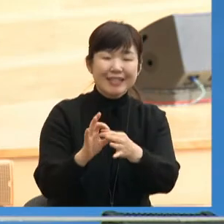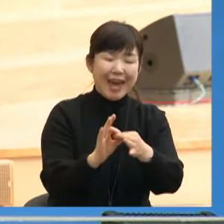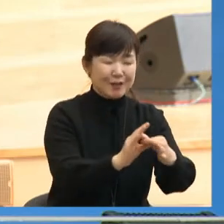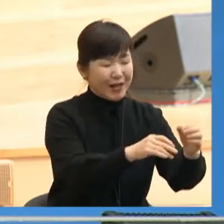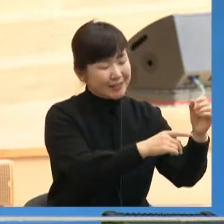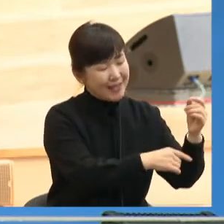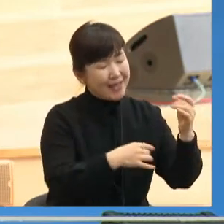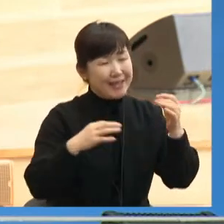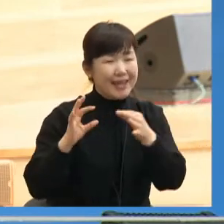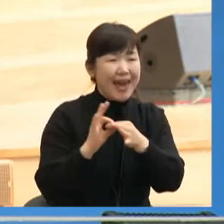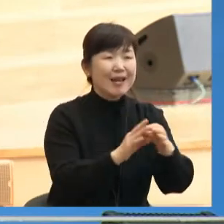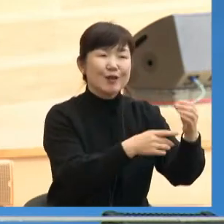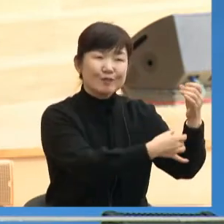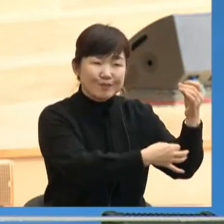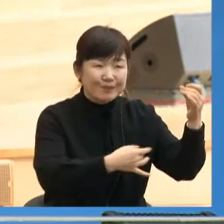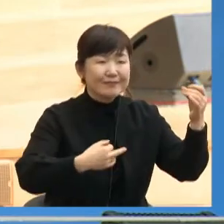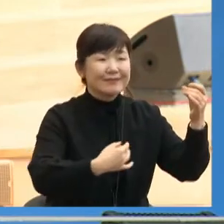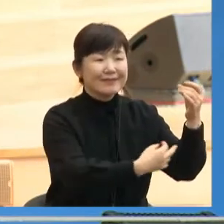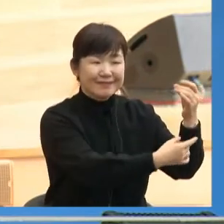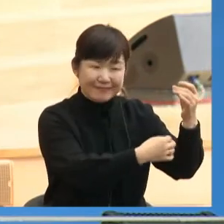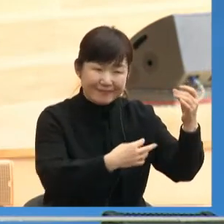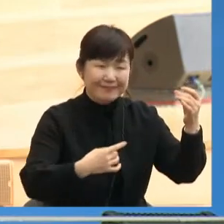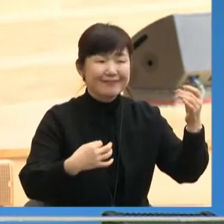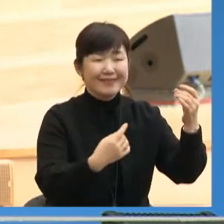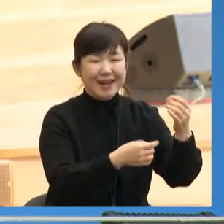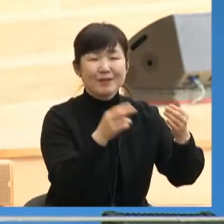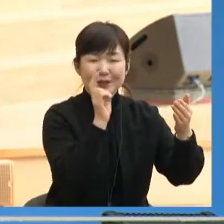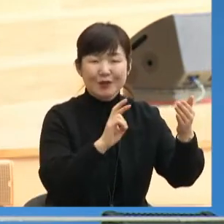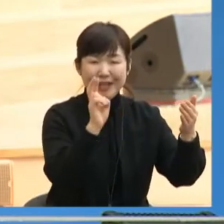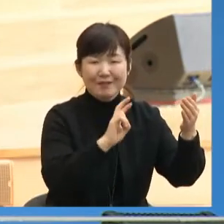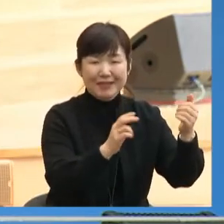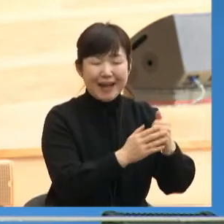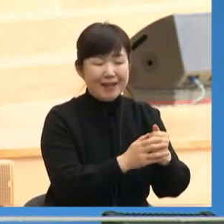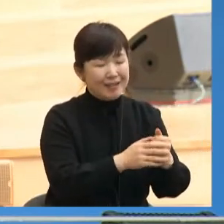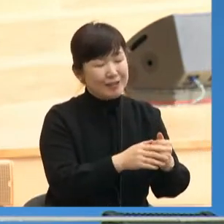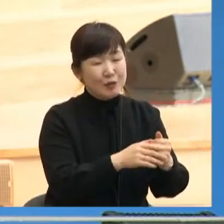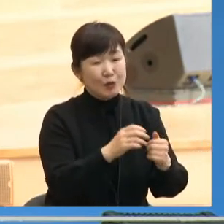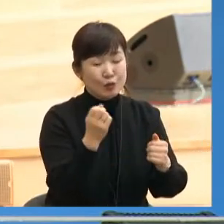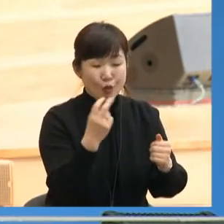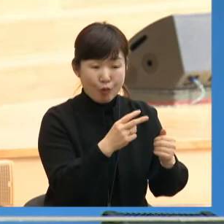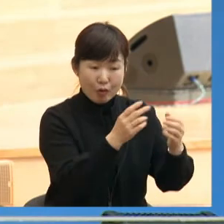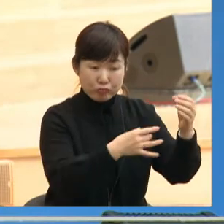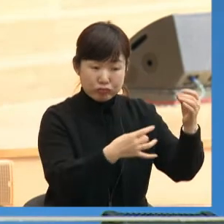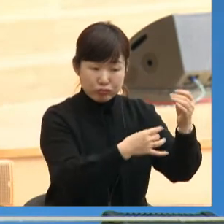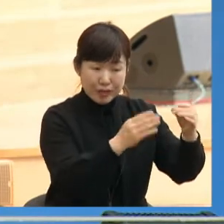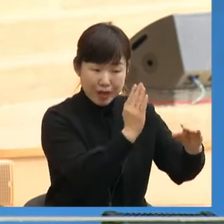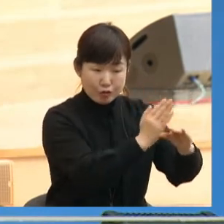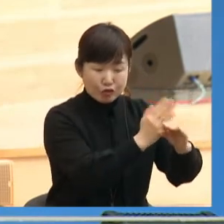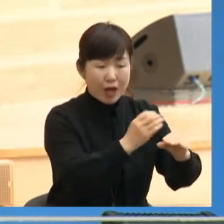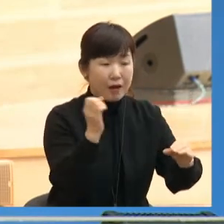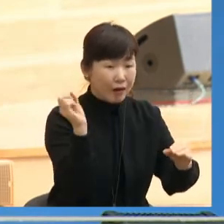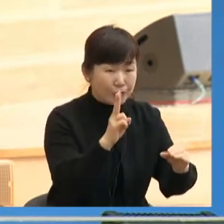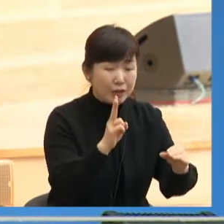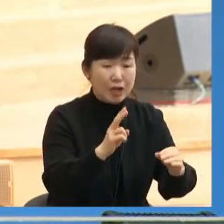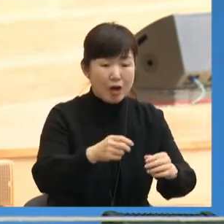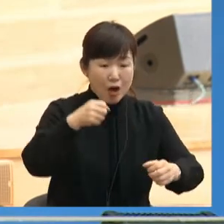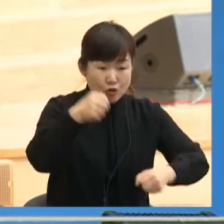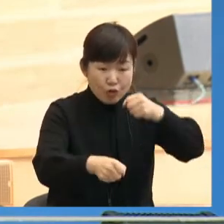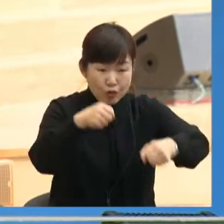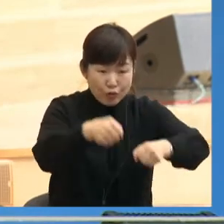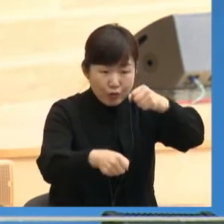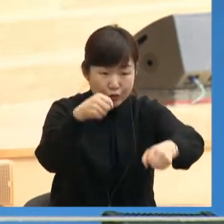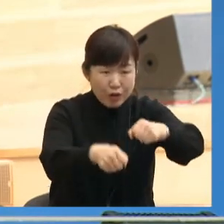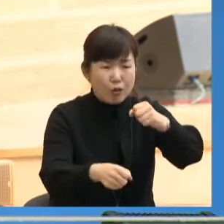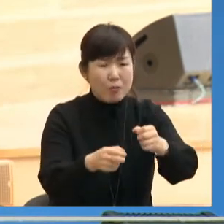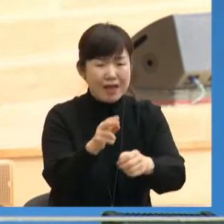앉아서 계속 수금 연주를 하는 거죠. 음악 연주가 빠지 음악 연주를 하고 있는데 갑자기 쿵쿵쿵